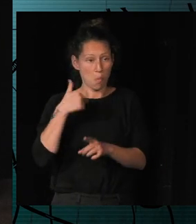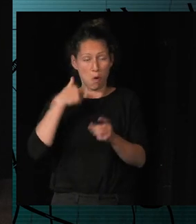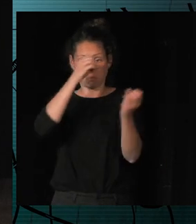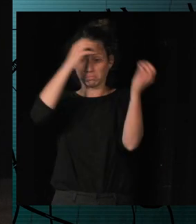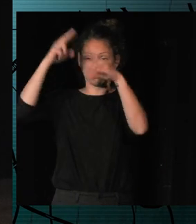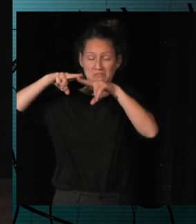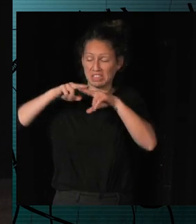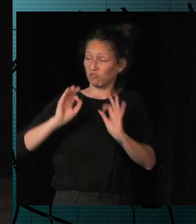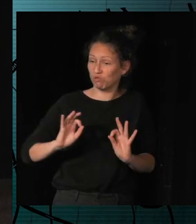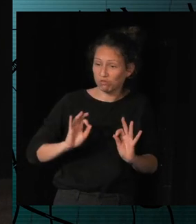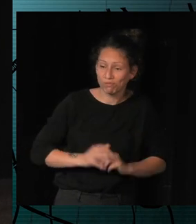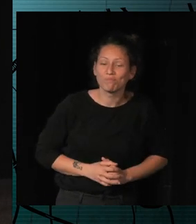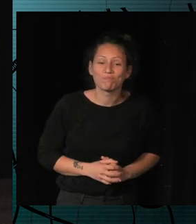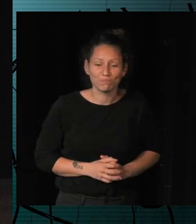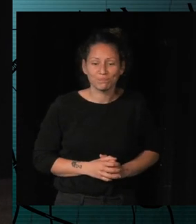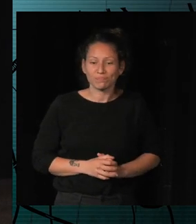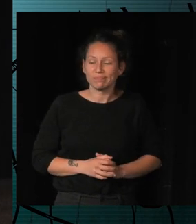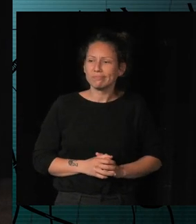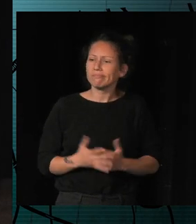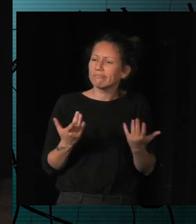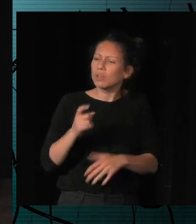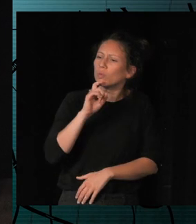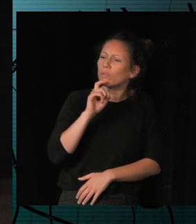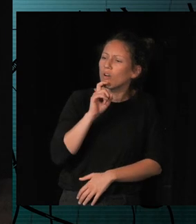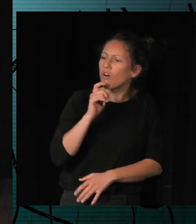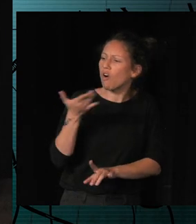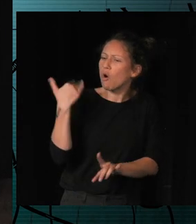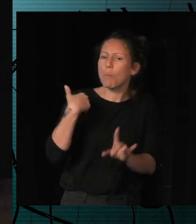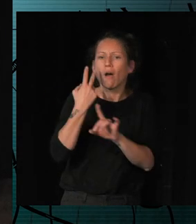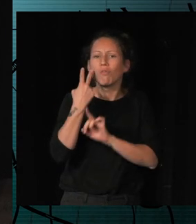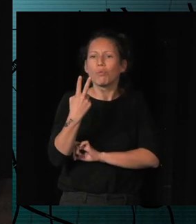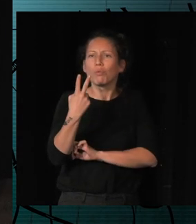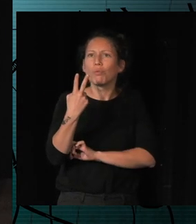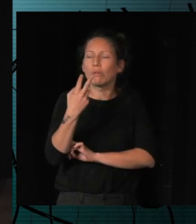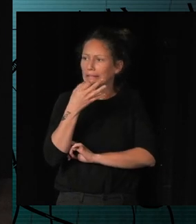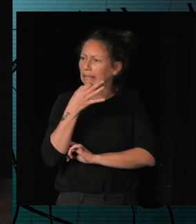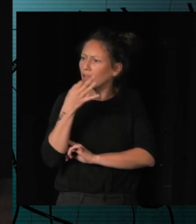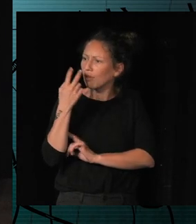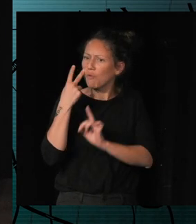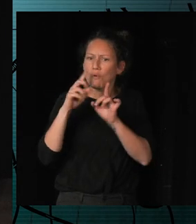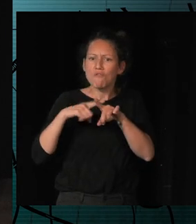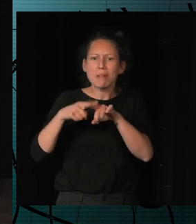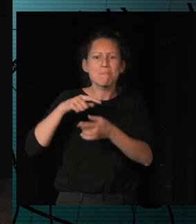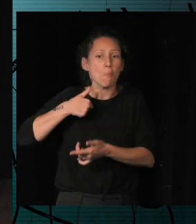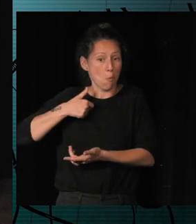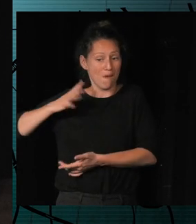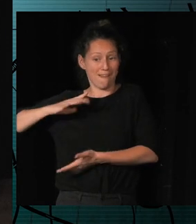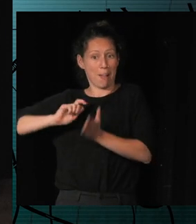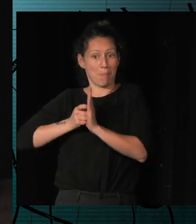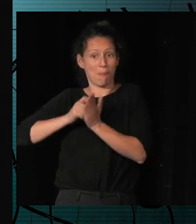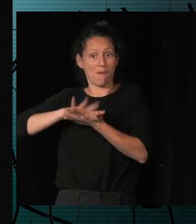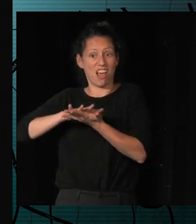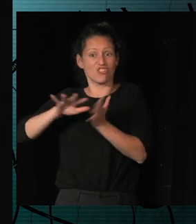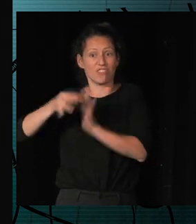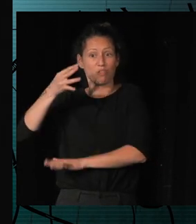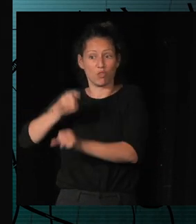ça mais effectivement et euh et là tout à l'heure quand j'ai dit que j'avais vu le film à 14 ans j'ai vu quelqu'un dans la sal qui a fait et en soit le film il est interd